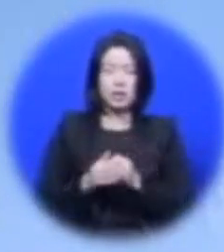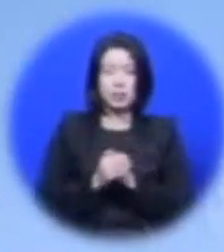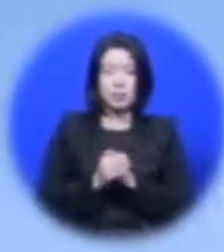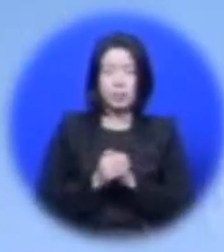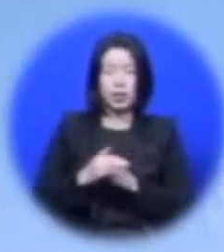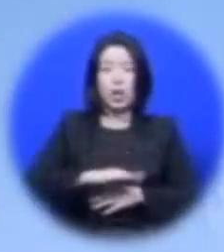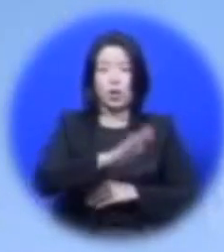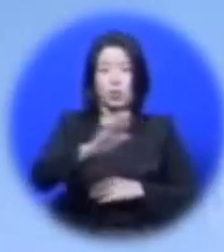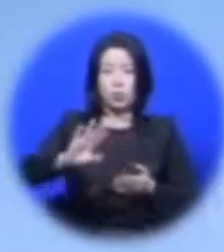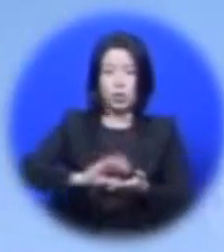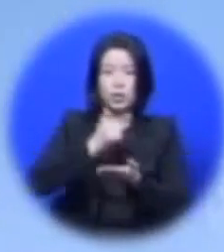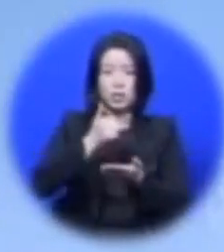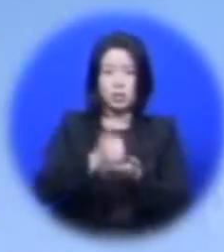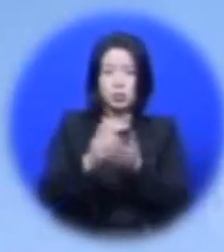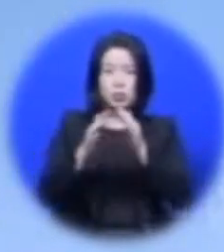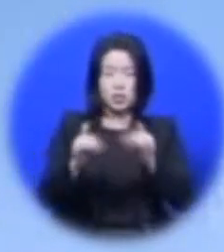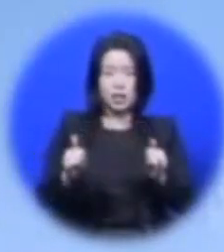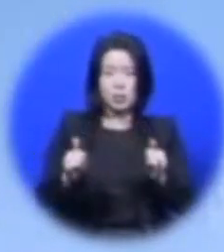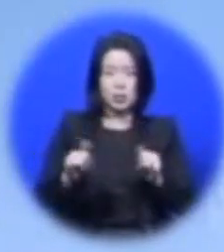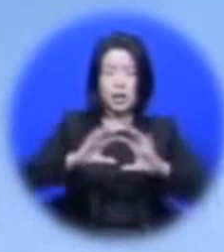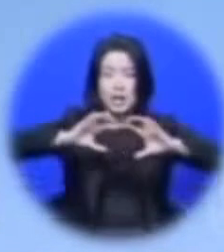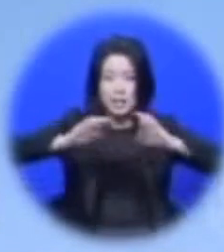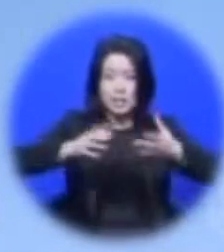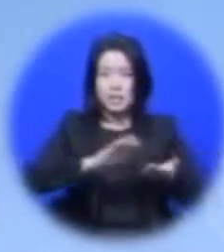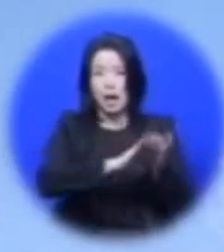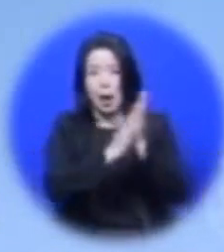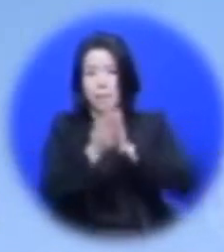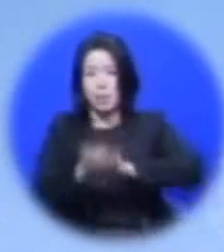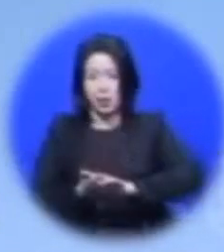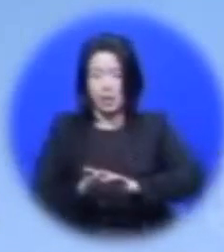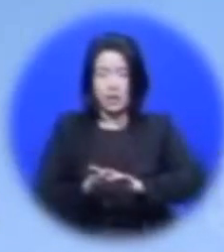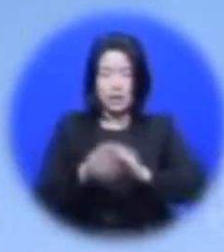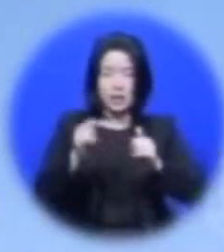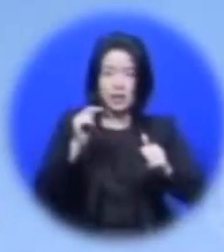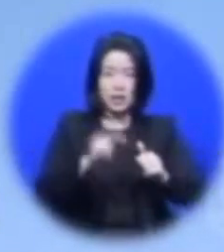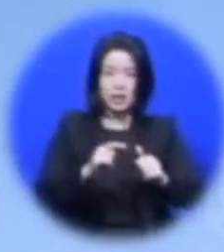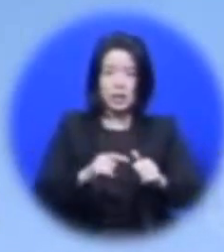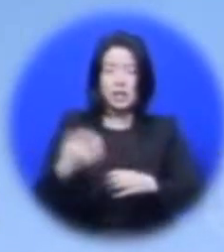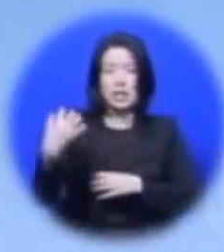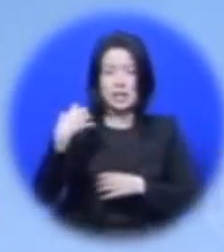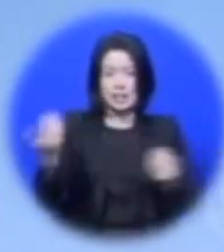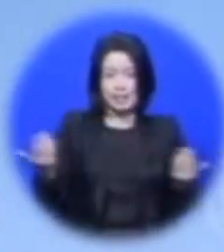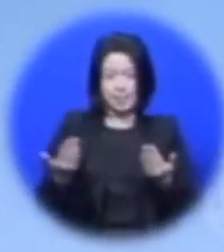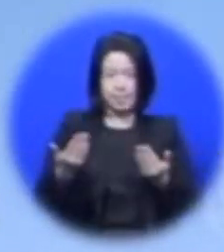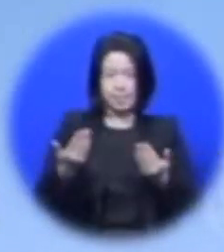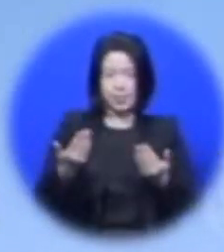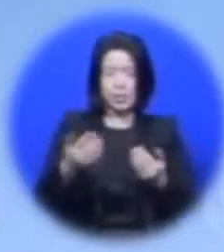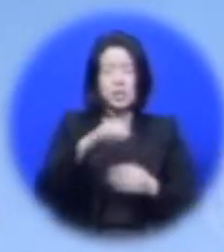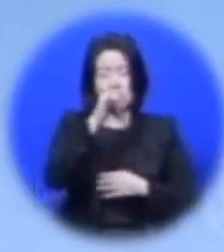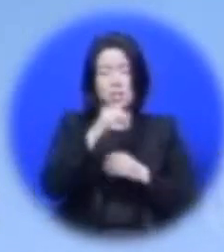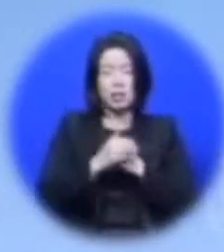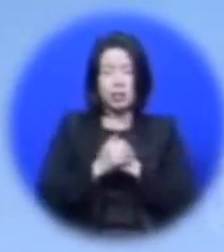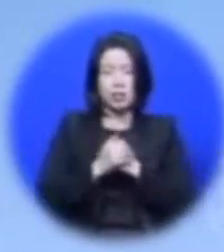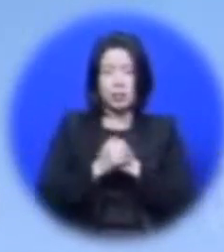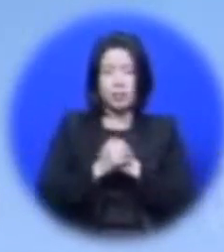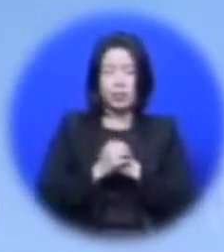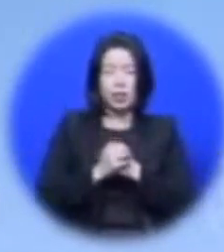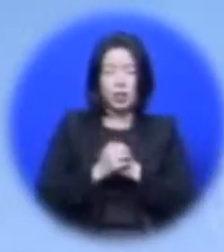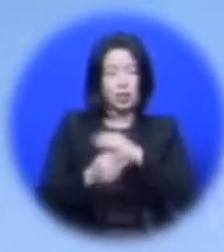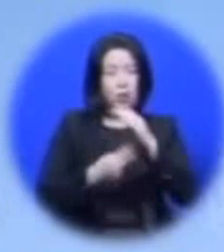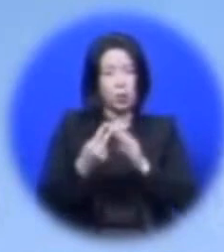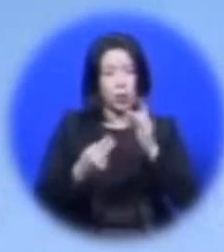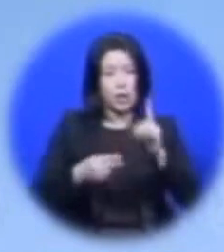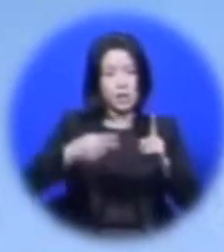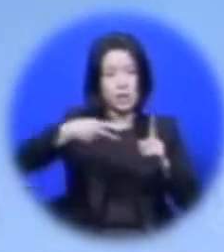우리 그리스도인들에게 세상을 변화시키는 사명이 주어져 있습니다. 그러나 이 요한일서에